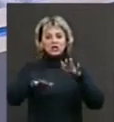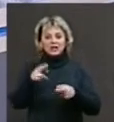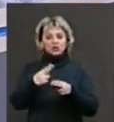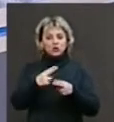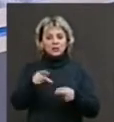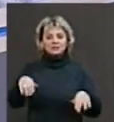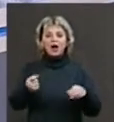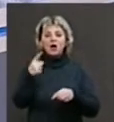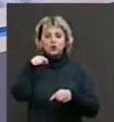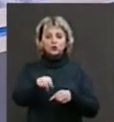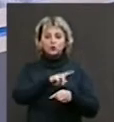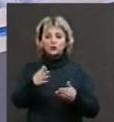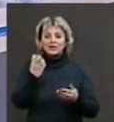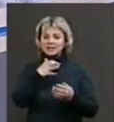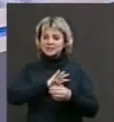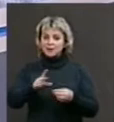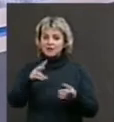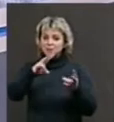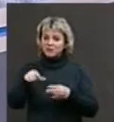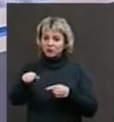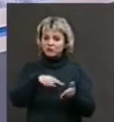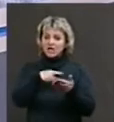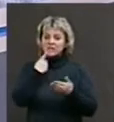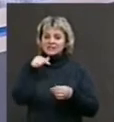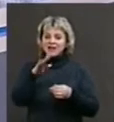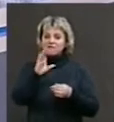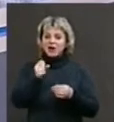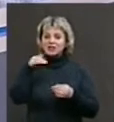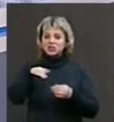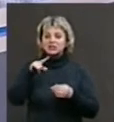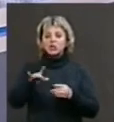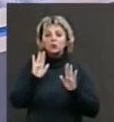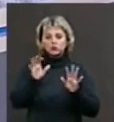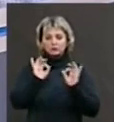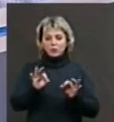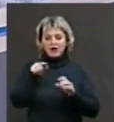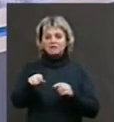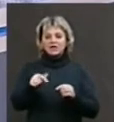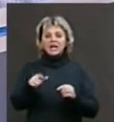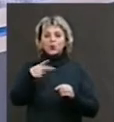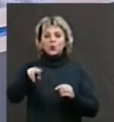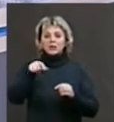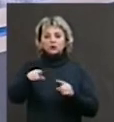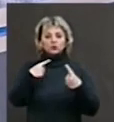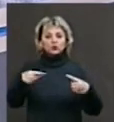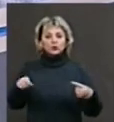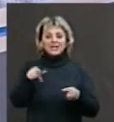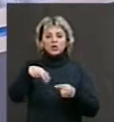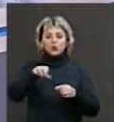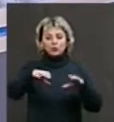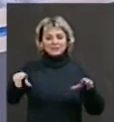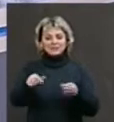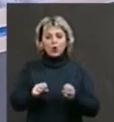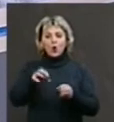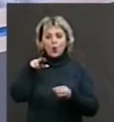железа? Оказывается, тот, кто не заметит подвоха в вопросе и скажет «ваты», будет прав. Лампу Дэви и трубу Рубинса, опыты с